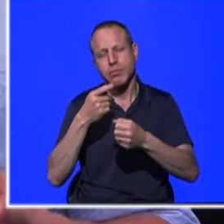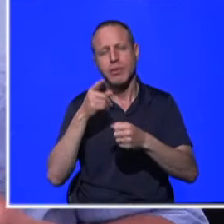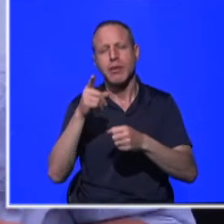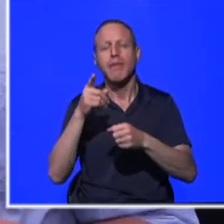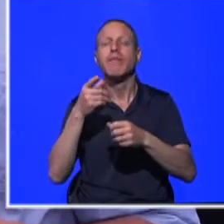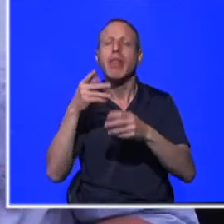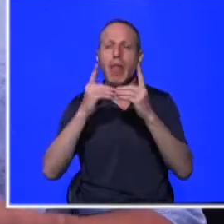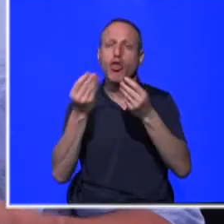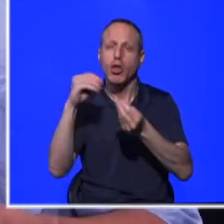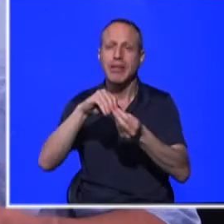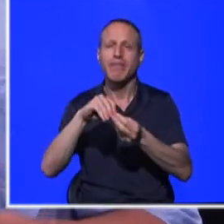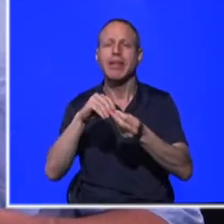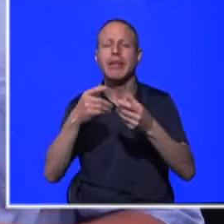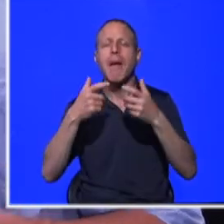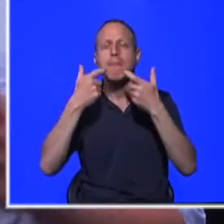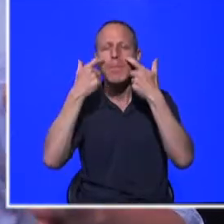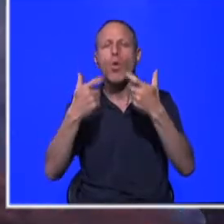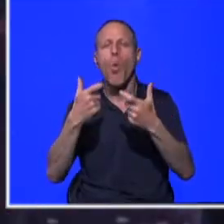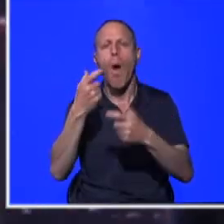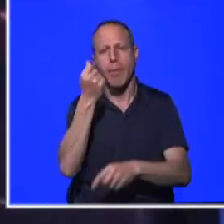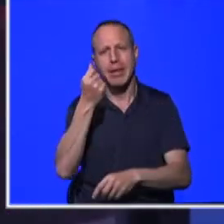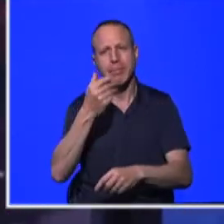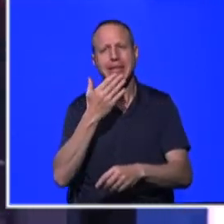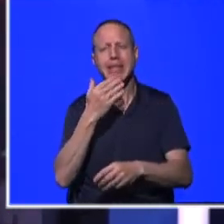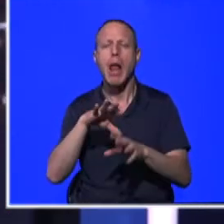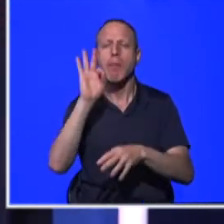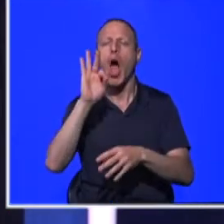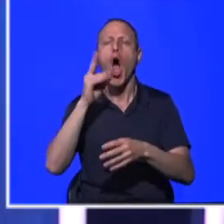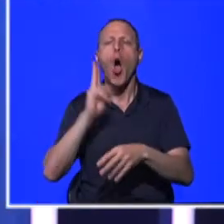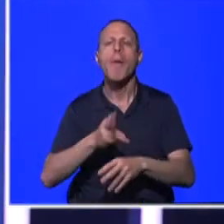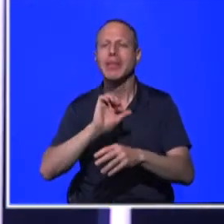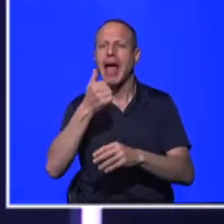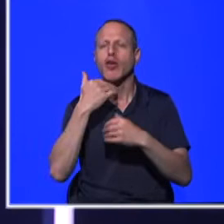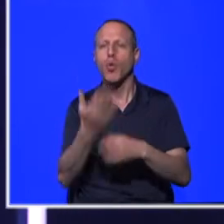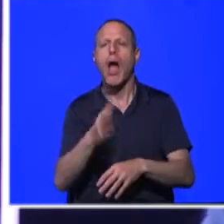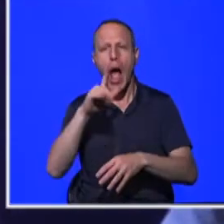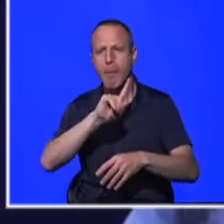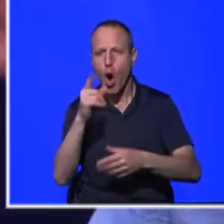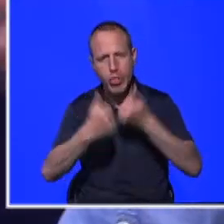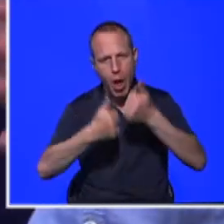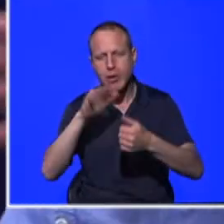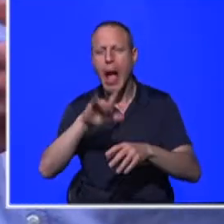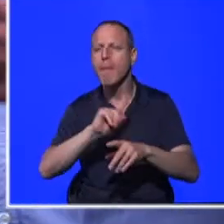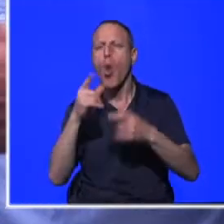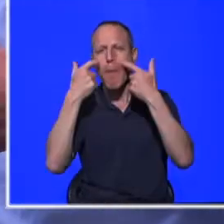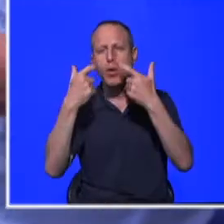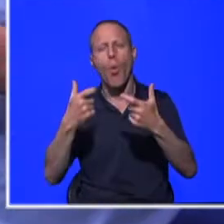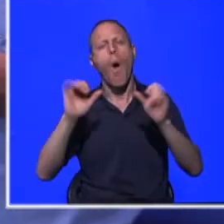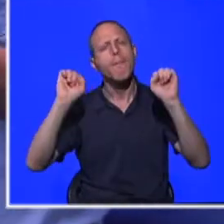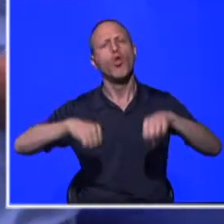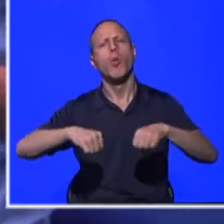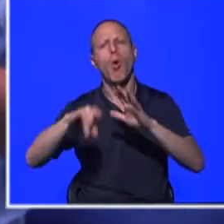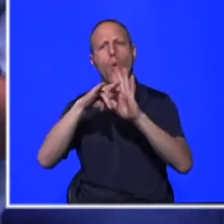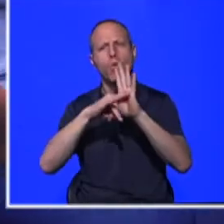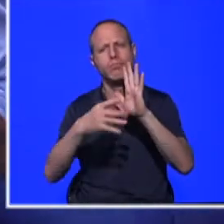להטיל פיקוח מחירים. ישראל בחרה באופציה הכי גרועה, גם לא תחרות וגם לא פיקוח, אלא פשוט מונופול חוקי